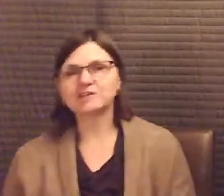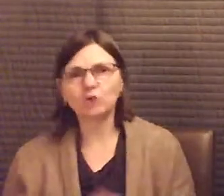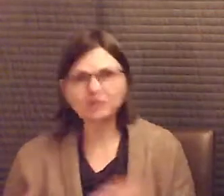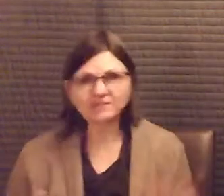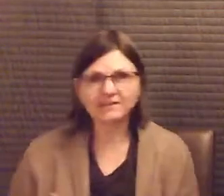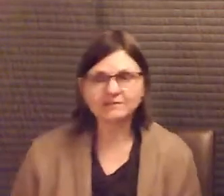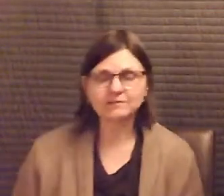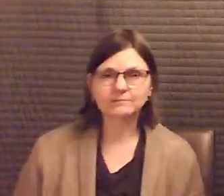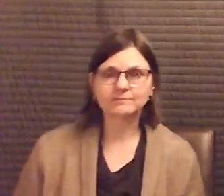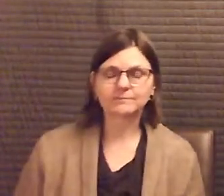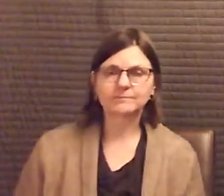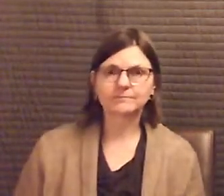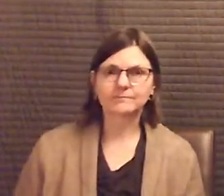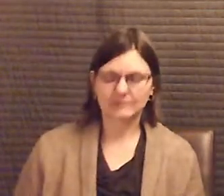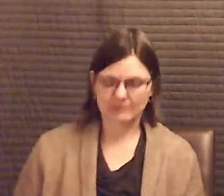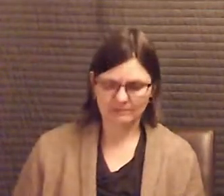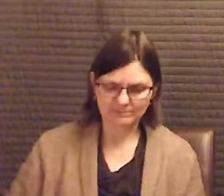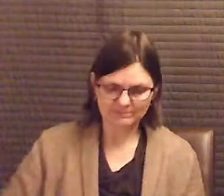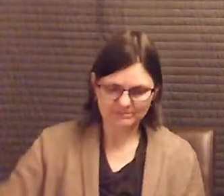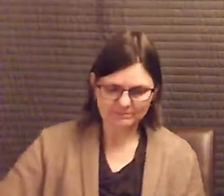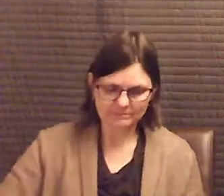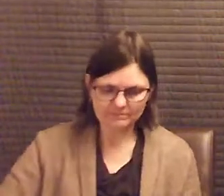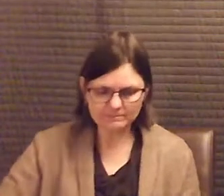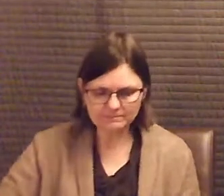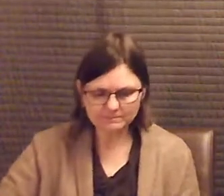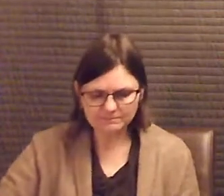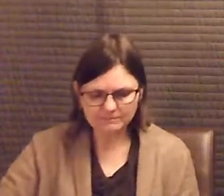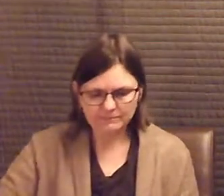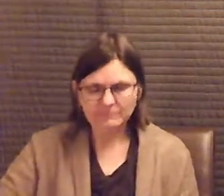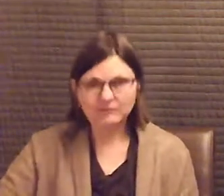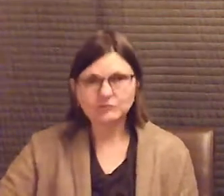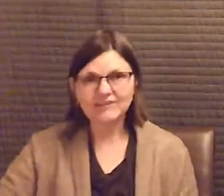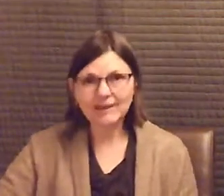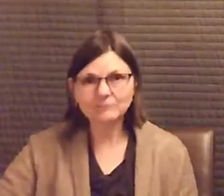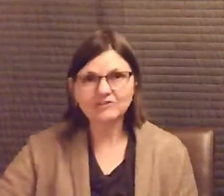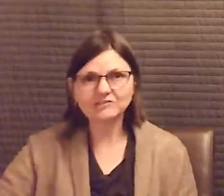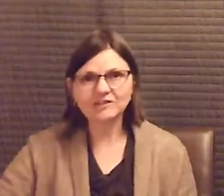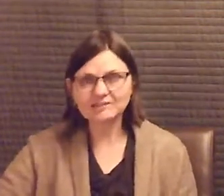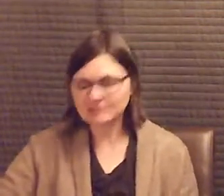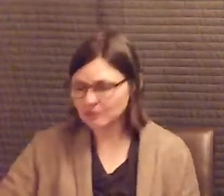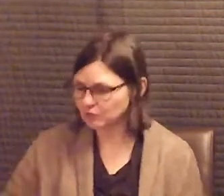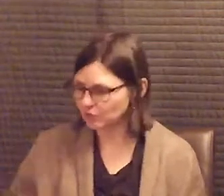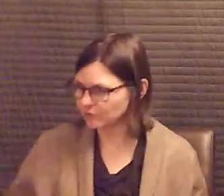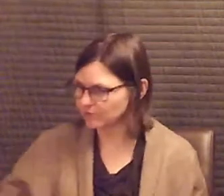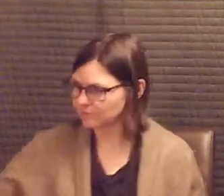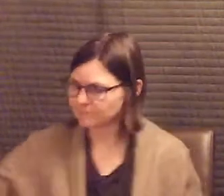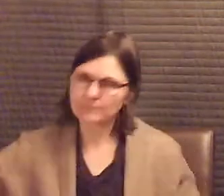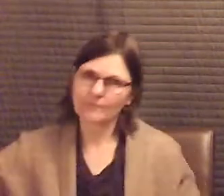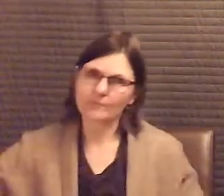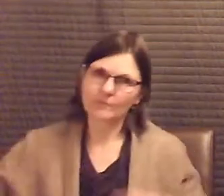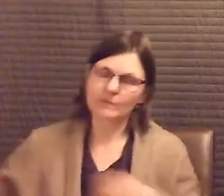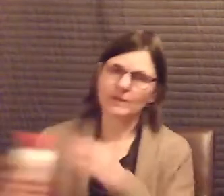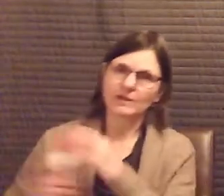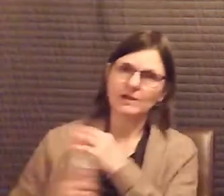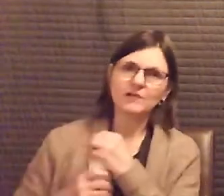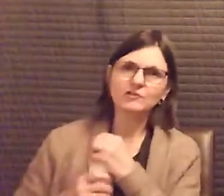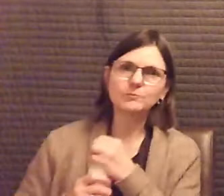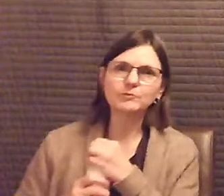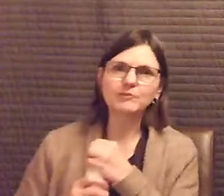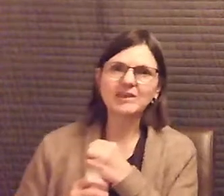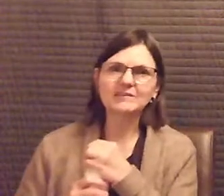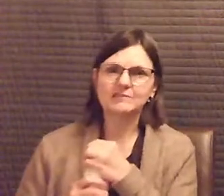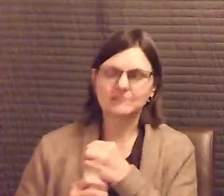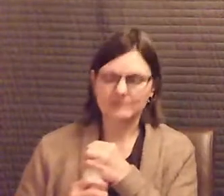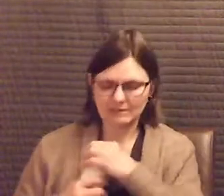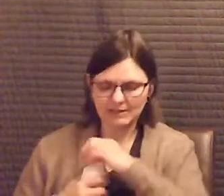niet degene die god en die kost zo'n jong was en tattoo is er heel samen was naar is teruggezonden hij zat grappen als